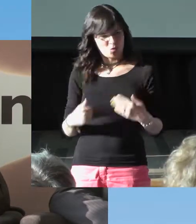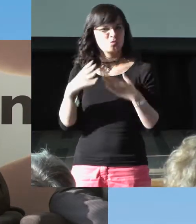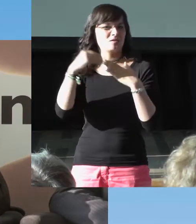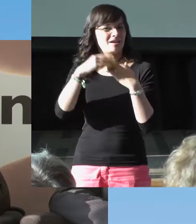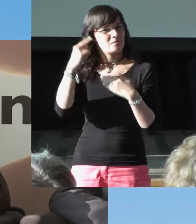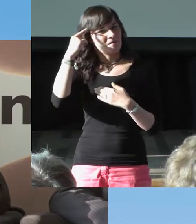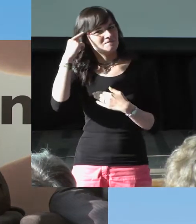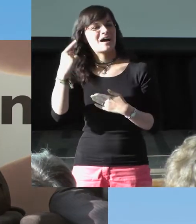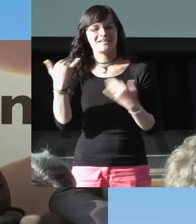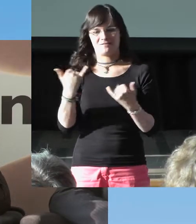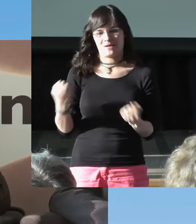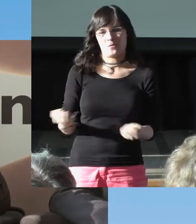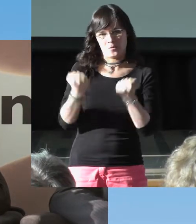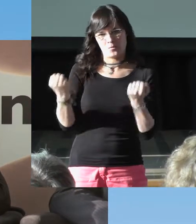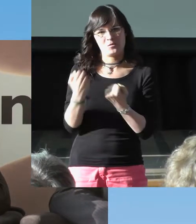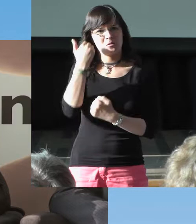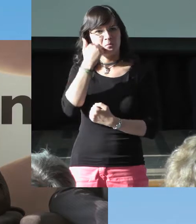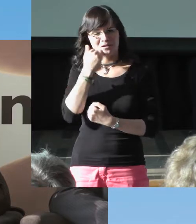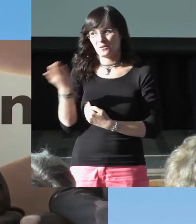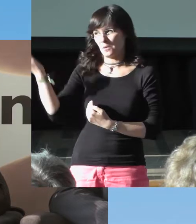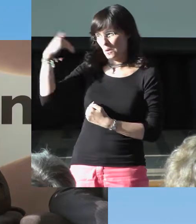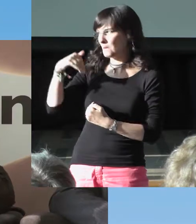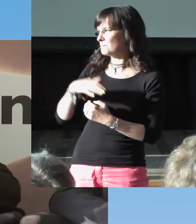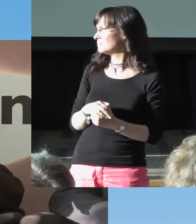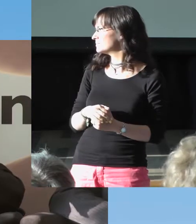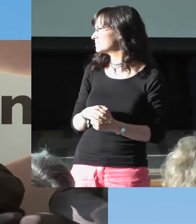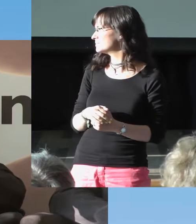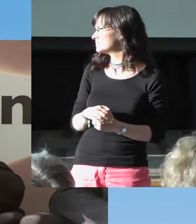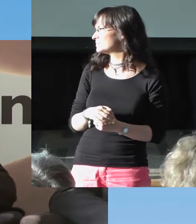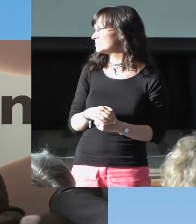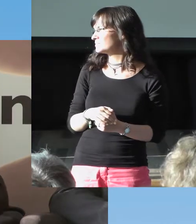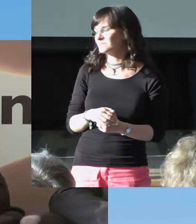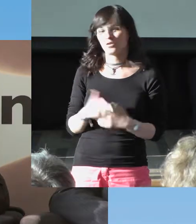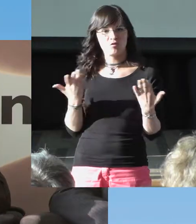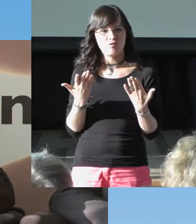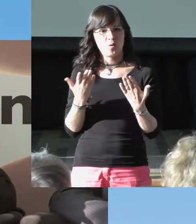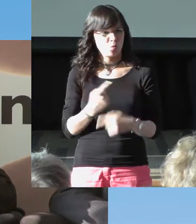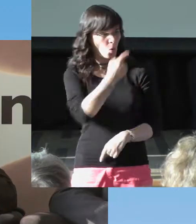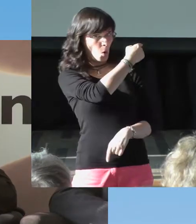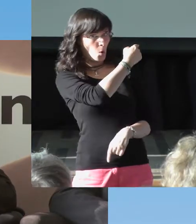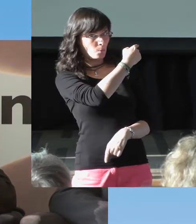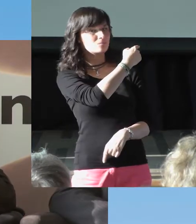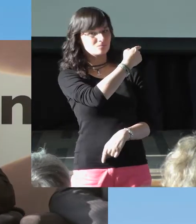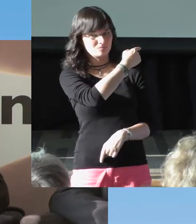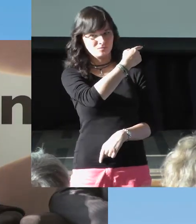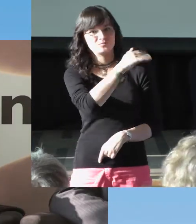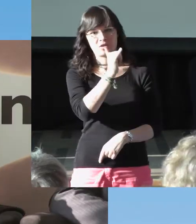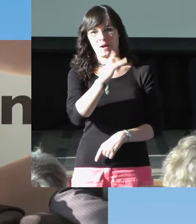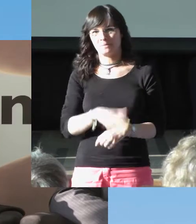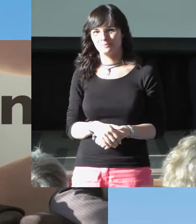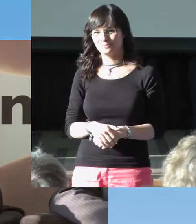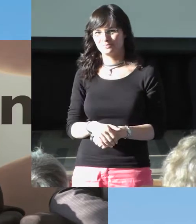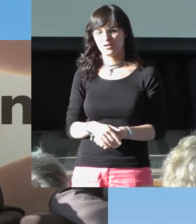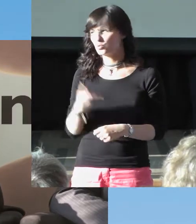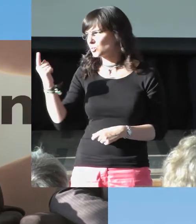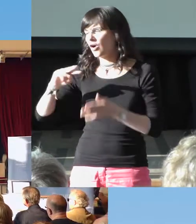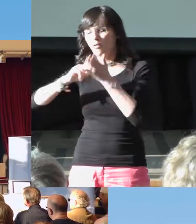muss. Darf ich Sie bitten, nach vorne zu treten? Machen Sie es hier oben? Ja, ja, wir haben das schon abgesprochen. Ich muss noch mal für die Kuchen